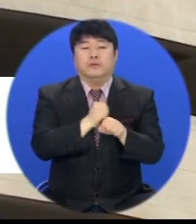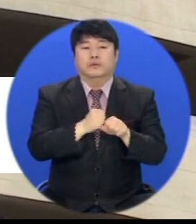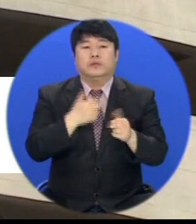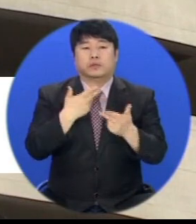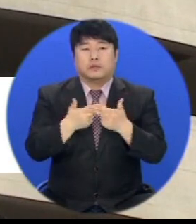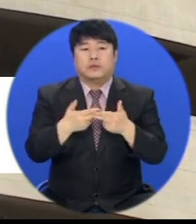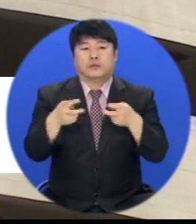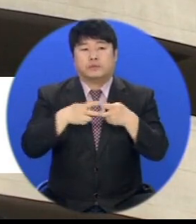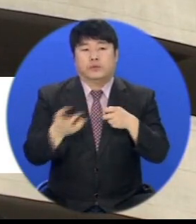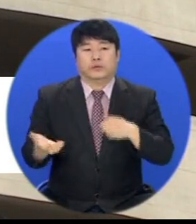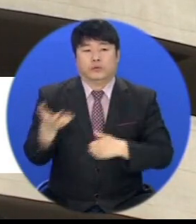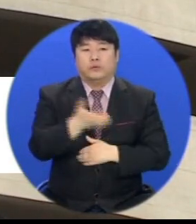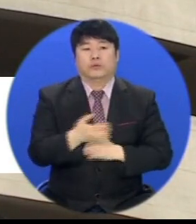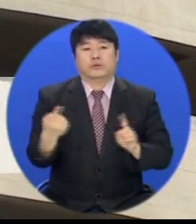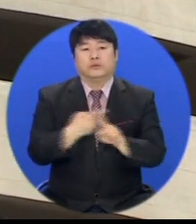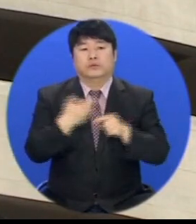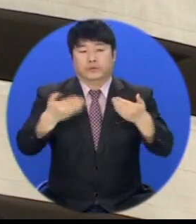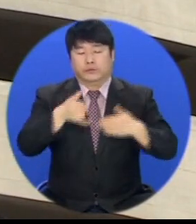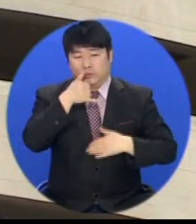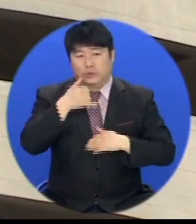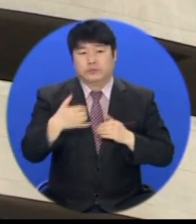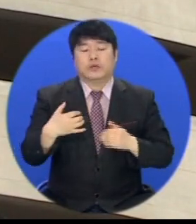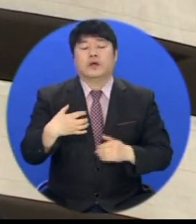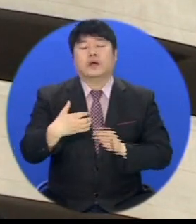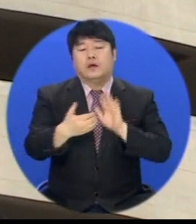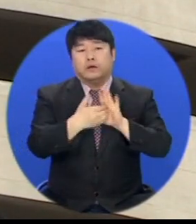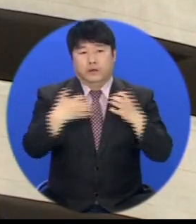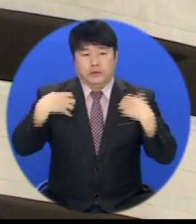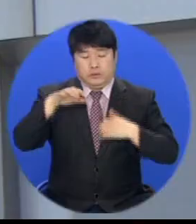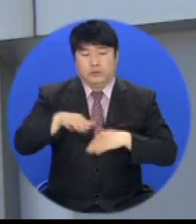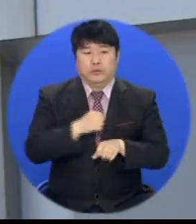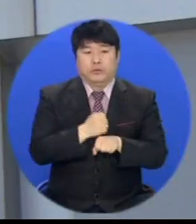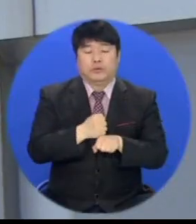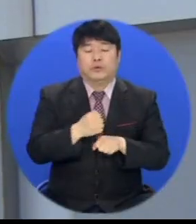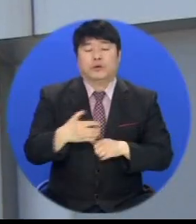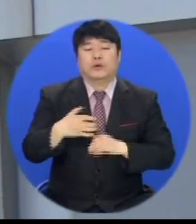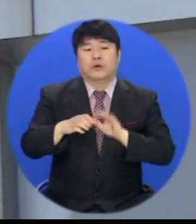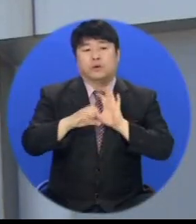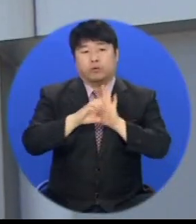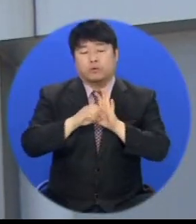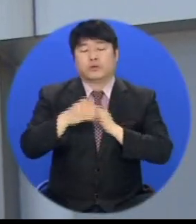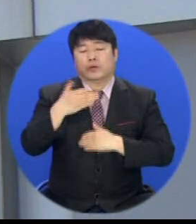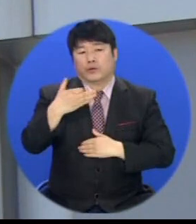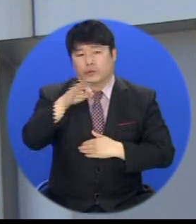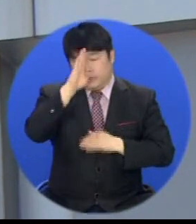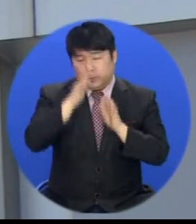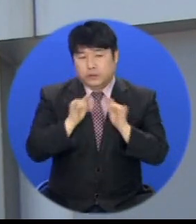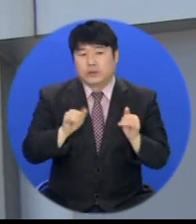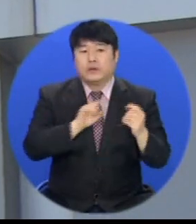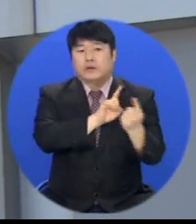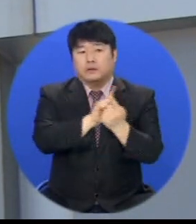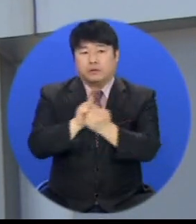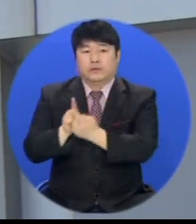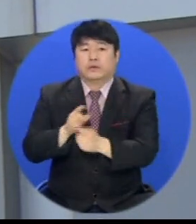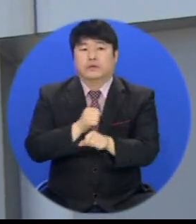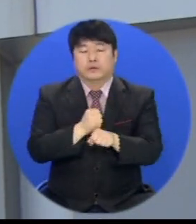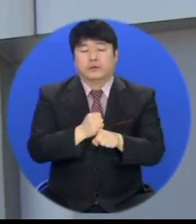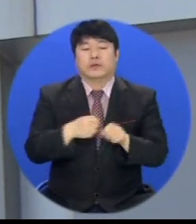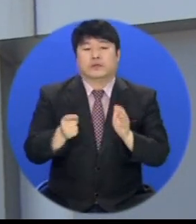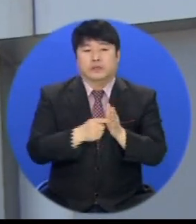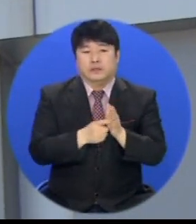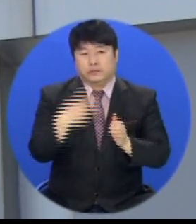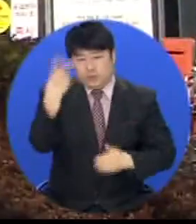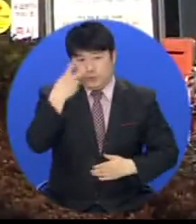받고 있습니다. 방역당국은 코로나19 확진자들의 동선과 접촉자들을 확인하는 등 긴급